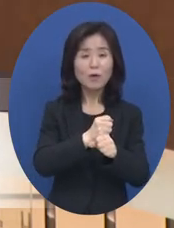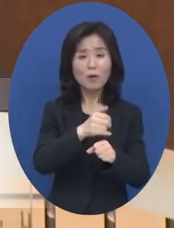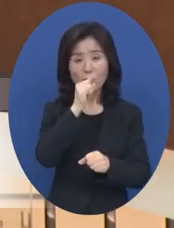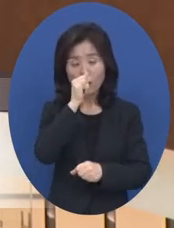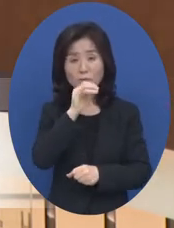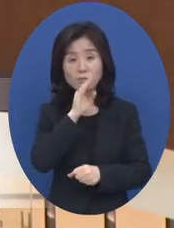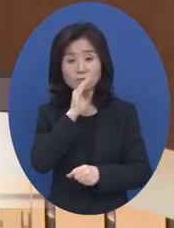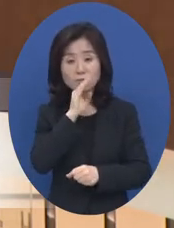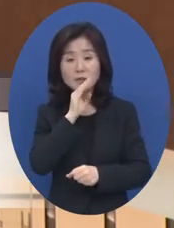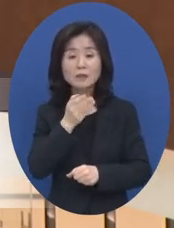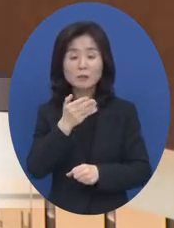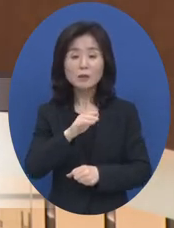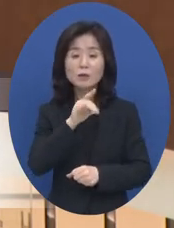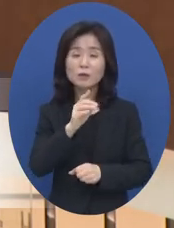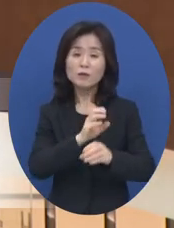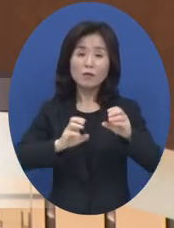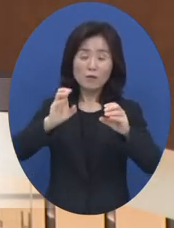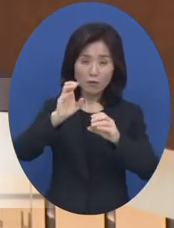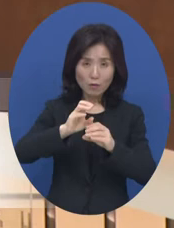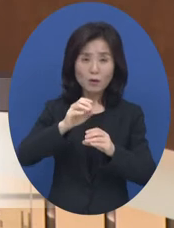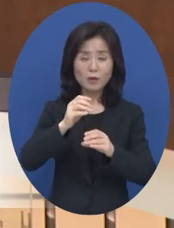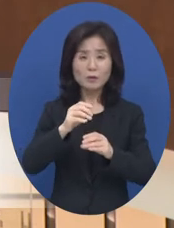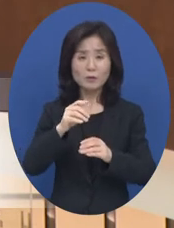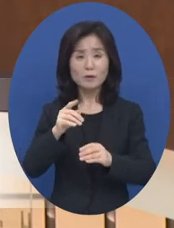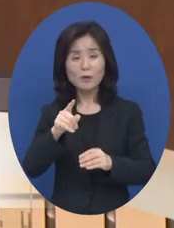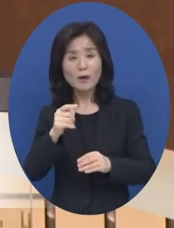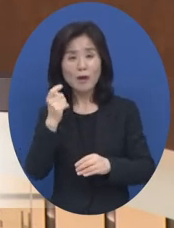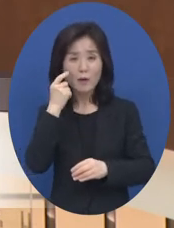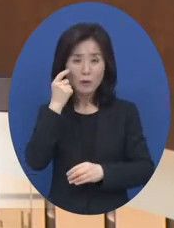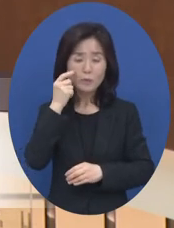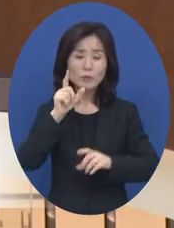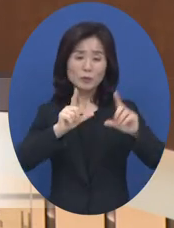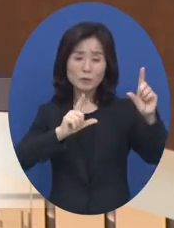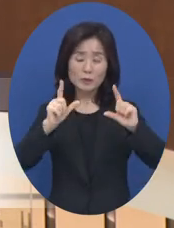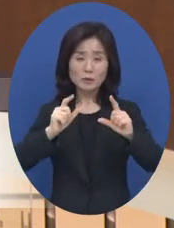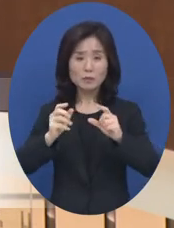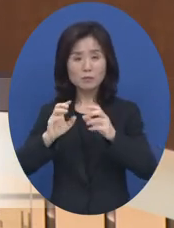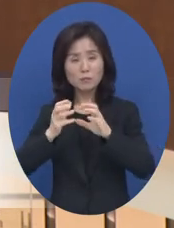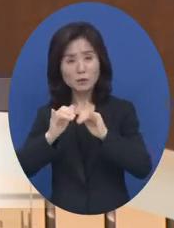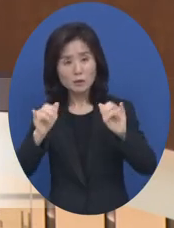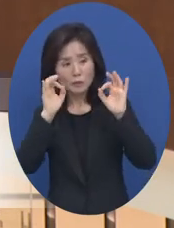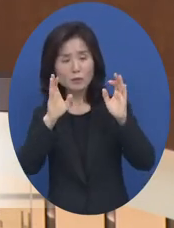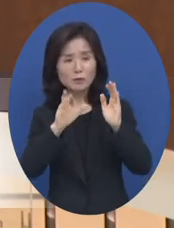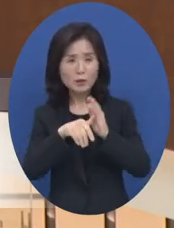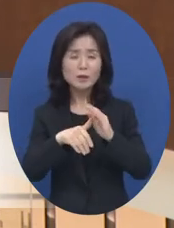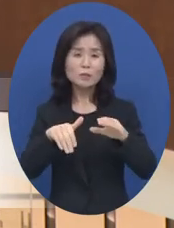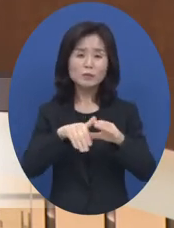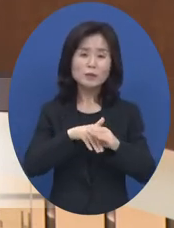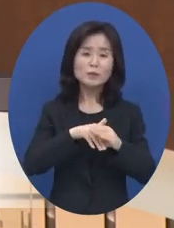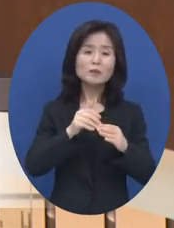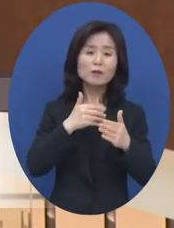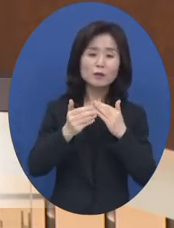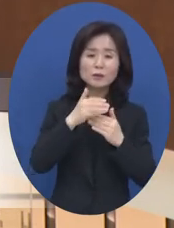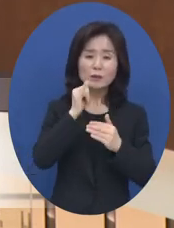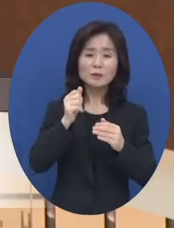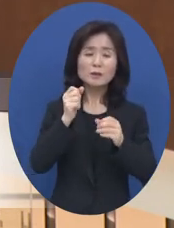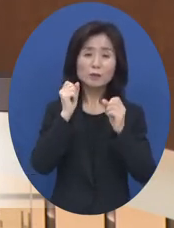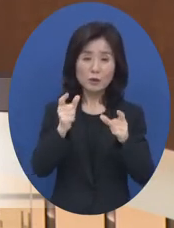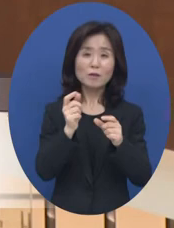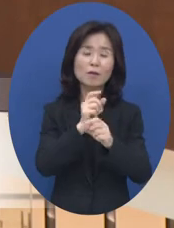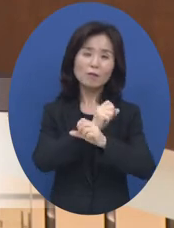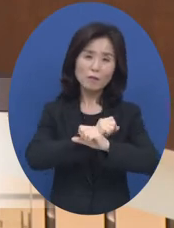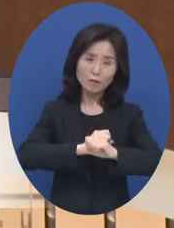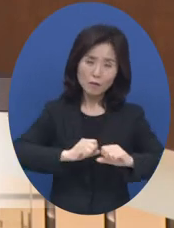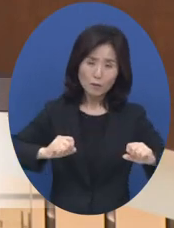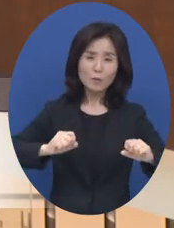그런 시도들이 굉장히 대중들이 봤을 때는 문화를 향유할 수 있는 기회가 퐁 넓어진다는 점에서 굉장히